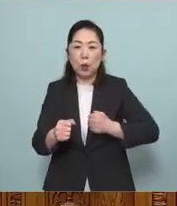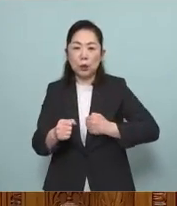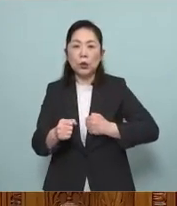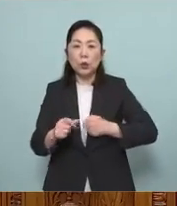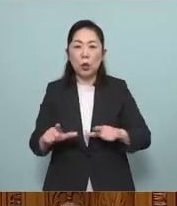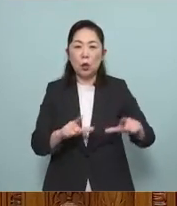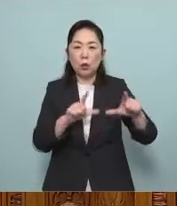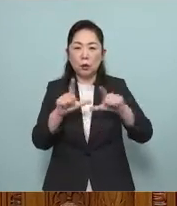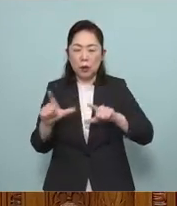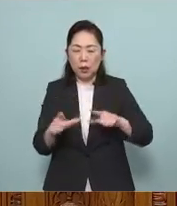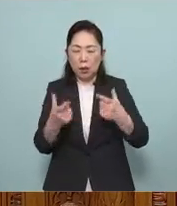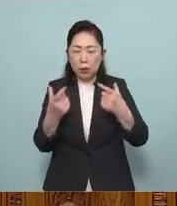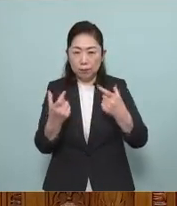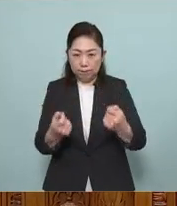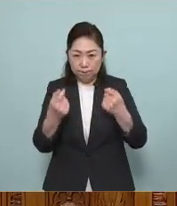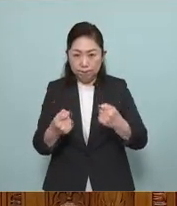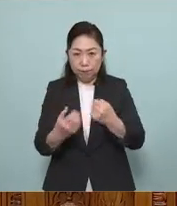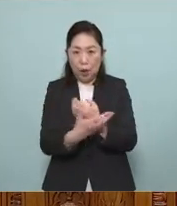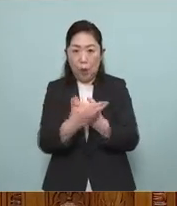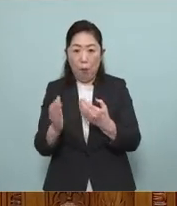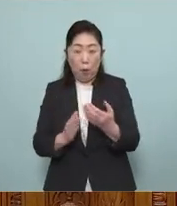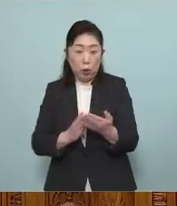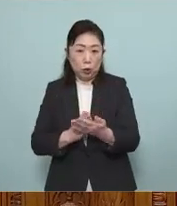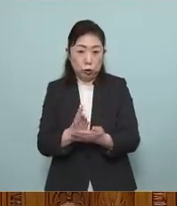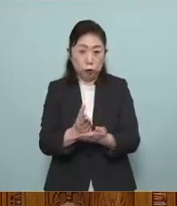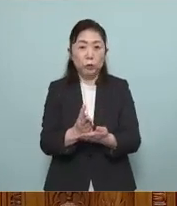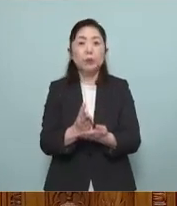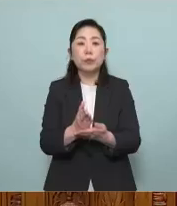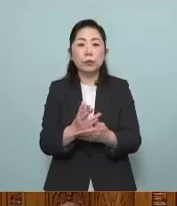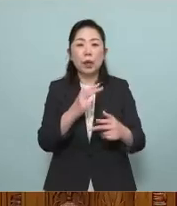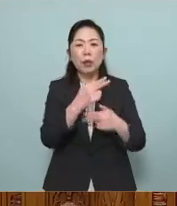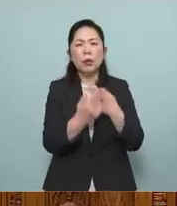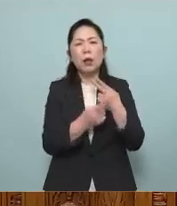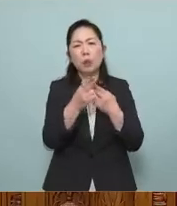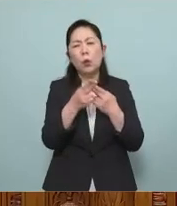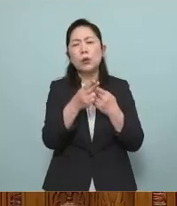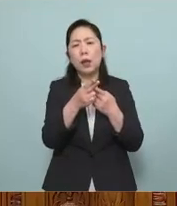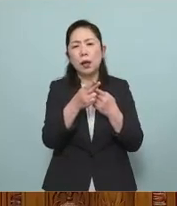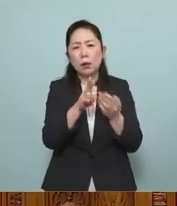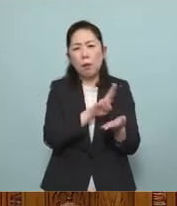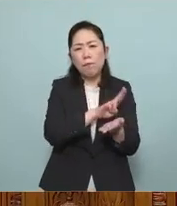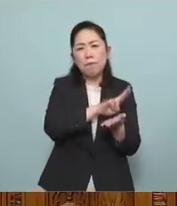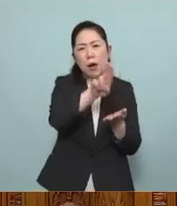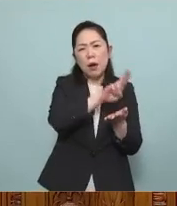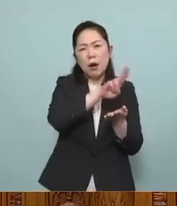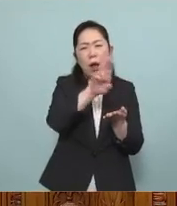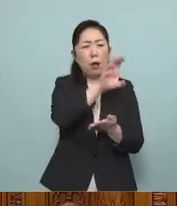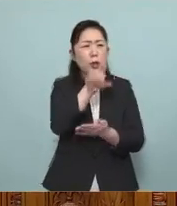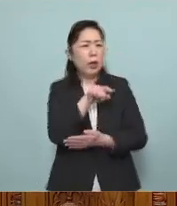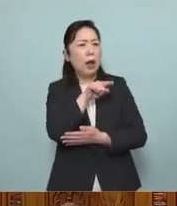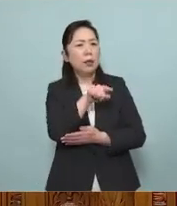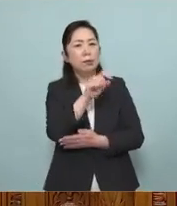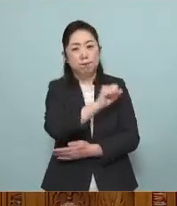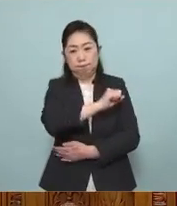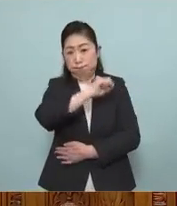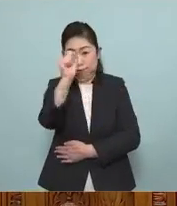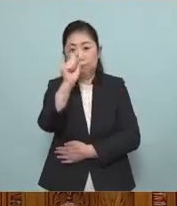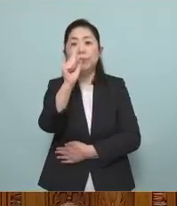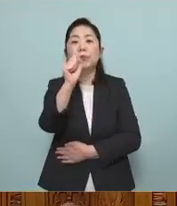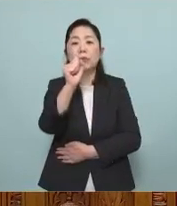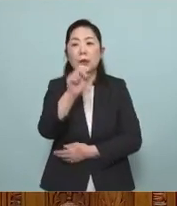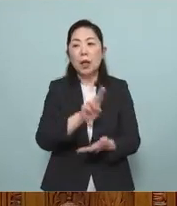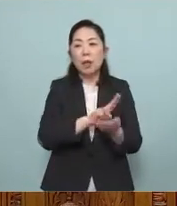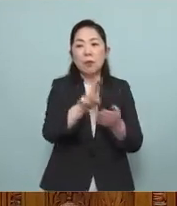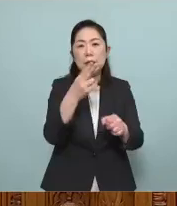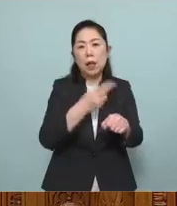しを断固として守り抜く取り組みです。北朝鮮が繰り返す弾道ミサイルの発射は断じて許されず、ミサイ